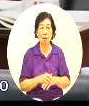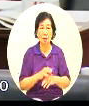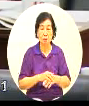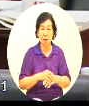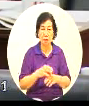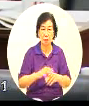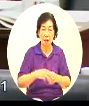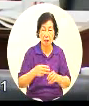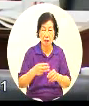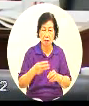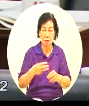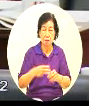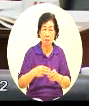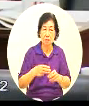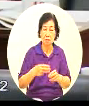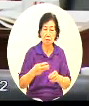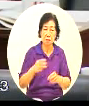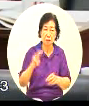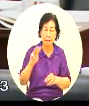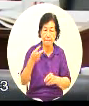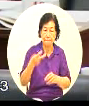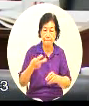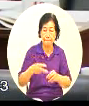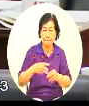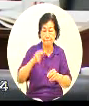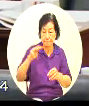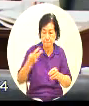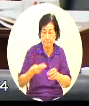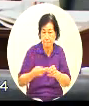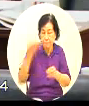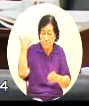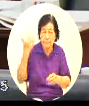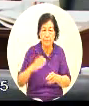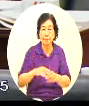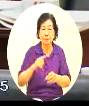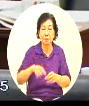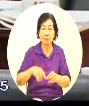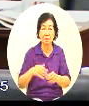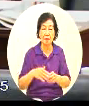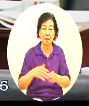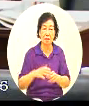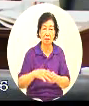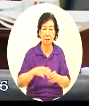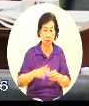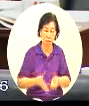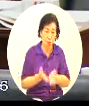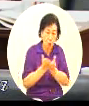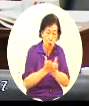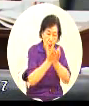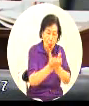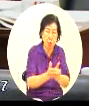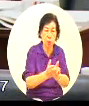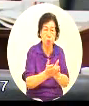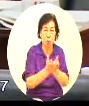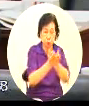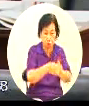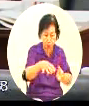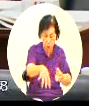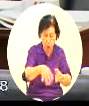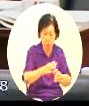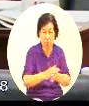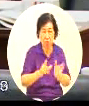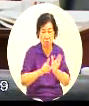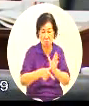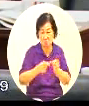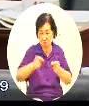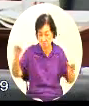353年前，咱清朝时代吼，咱有船啊驶来到遮，啊，结果年久未深吼，迄种污泥拢起块，我